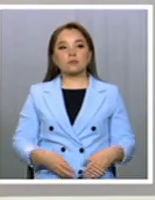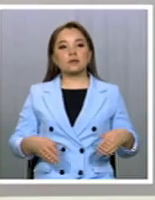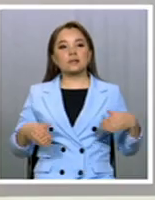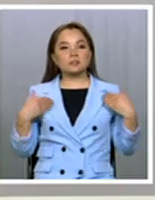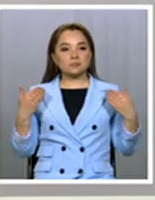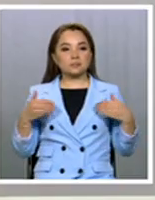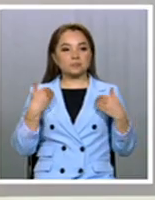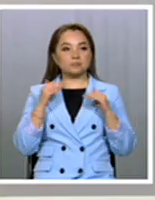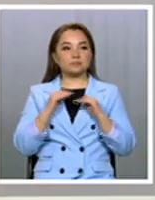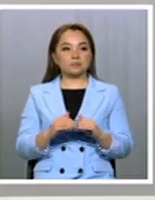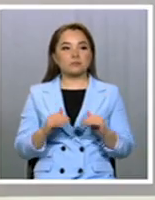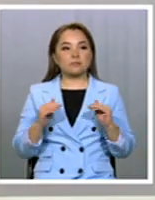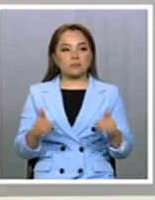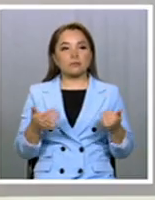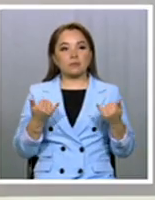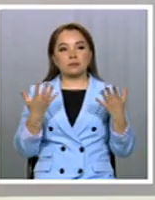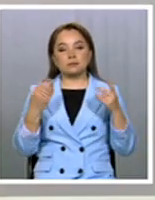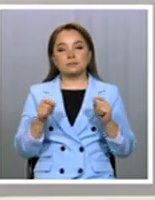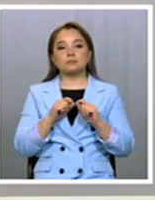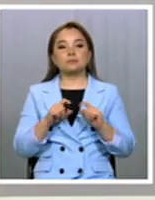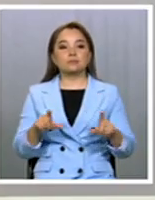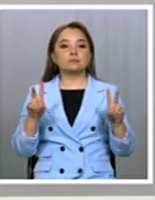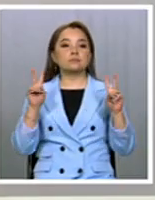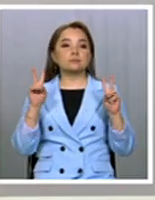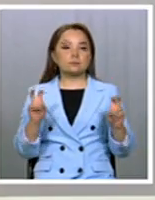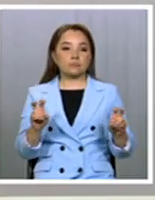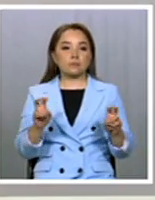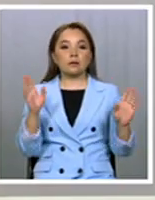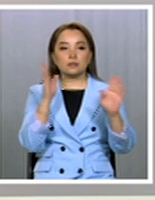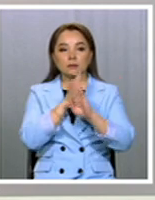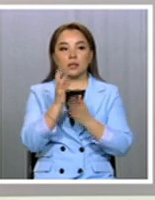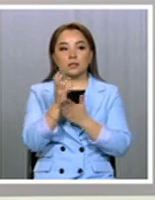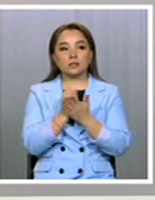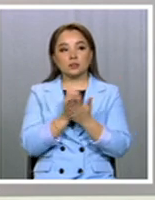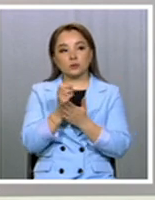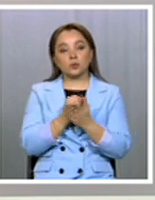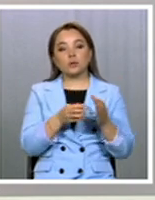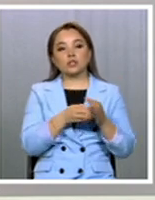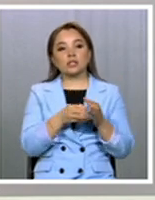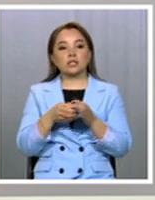Сәлеметсіздер ме, балалар? Бүгінгі тақырыбымыз табиғи ресурстардың жіктелуі.